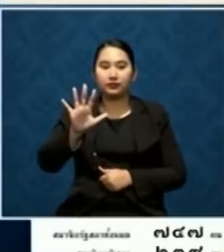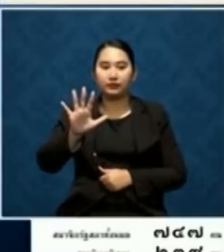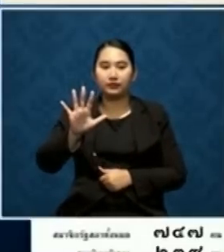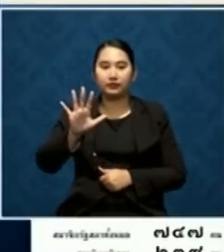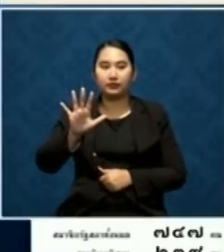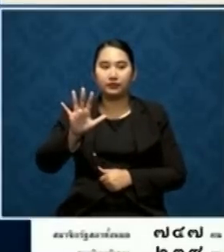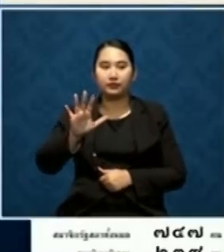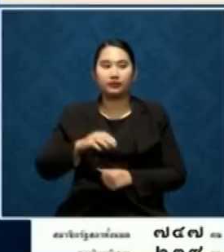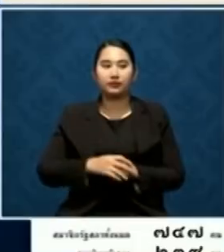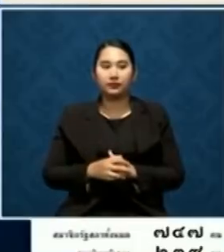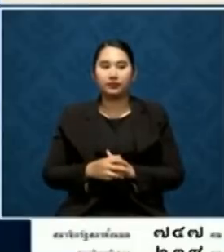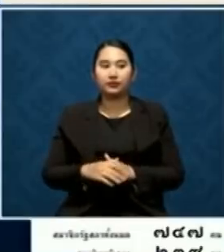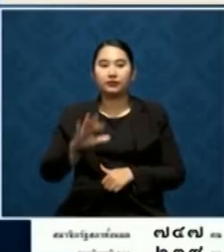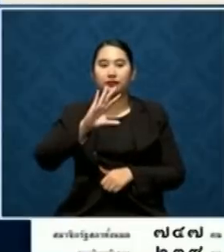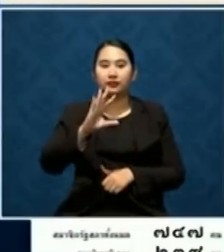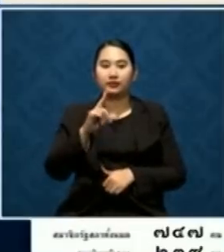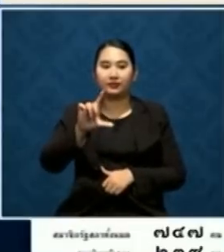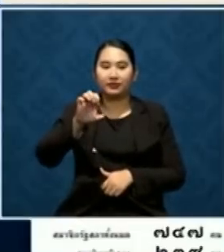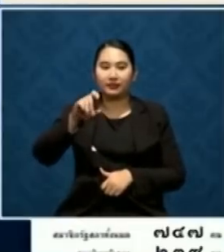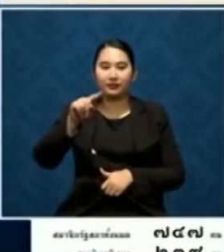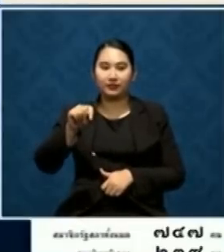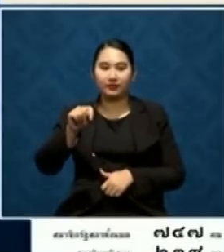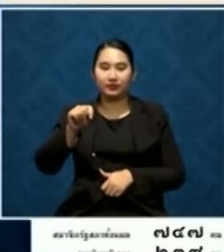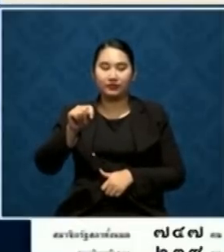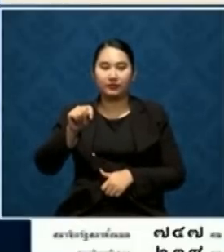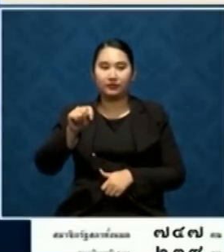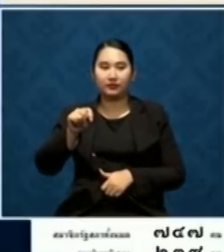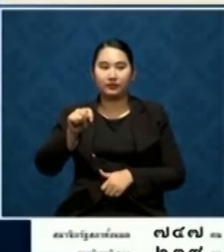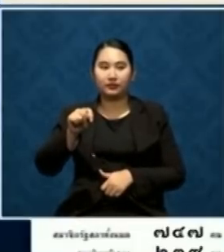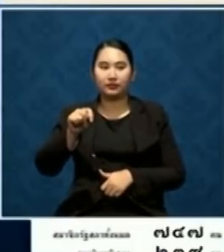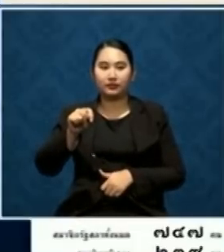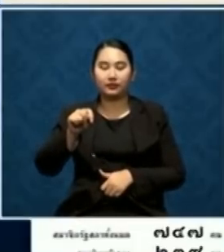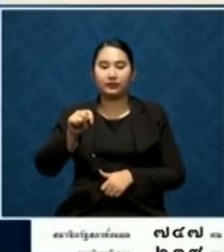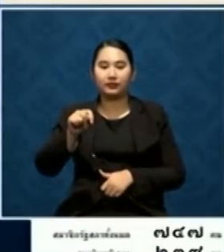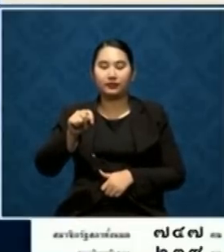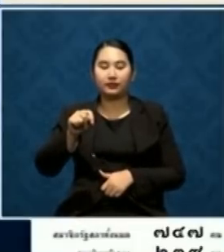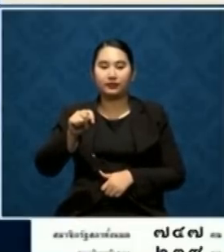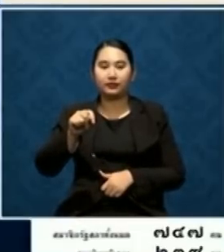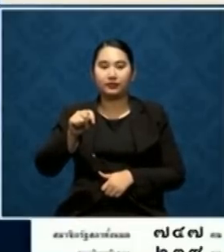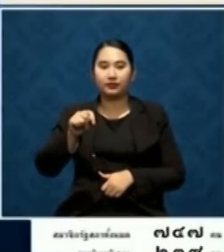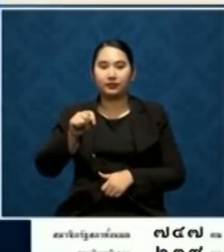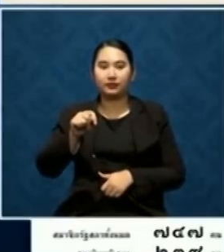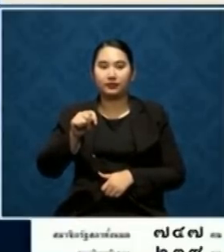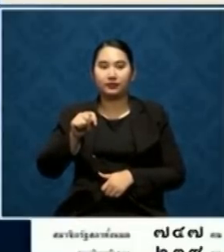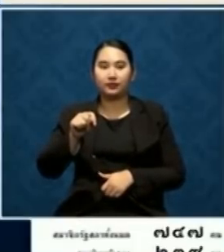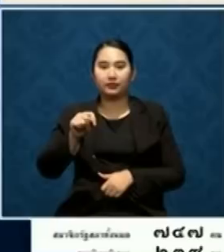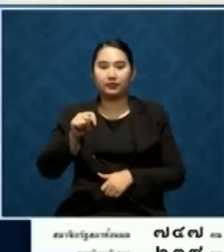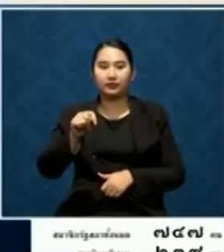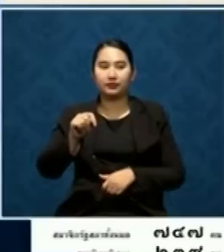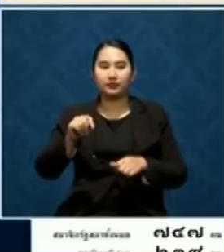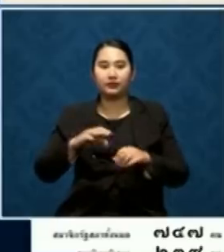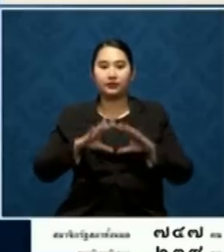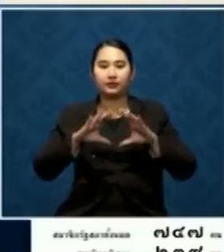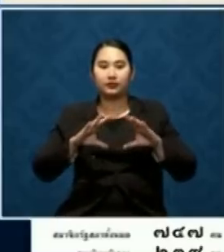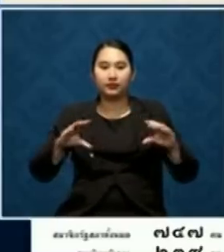เราเก่งการเราคาดการวิเคราะห์แต่แรกในมุมมองของทั้งอาจารย์กิติทัศน์และอาจารย์ยุทธพรคิดว่าโอกาส 50-50 อาจารย์กิติทัศน์บอกบางที60 40